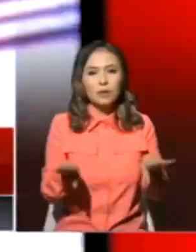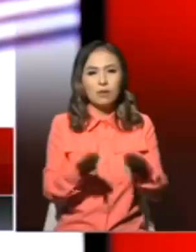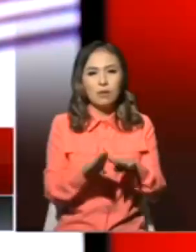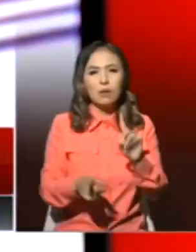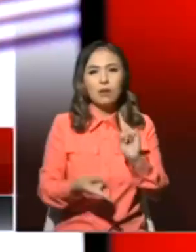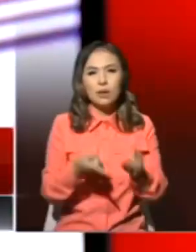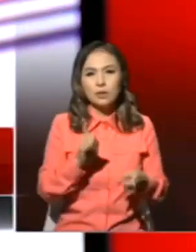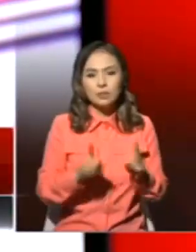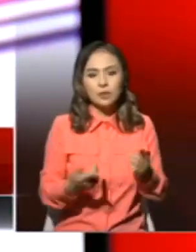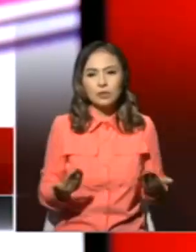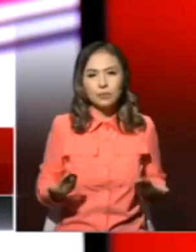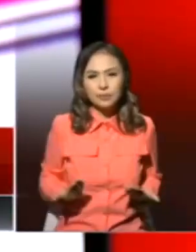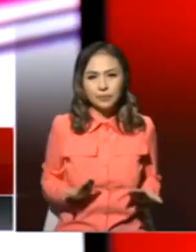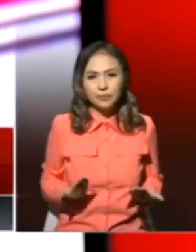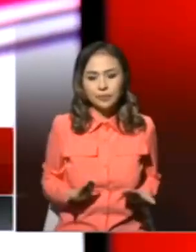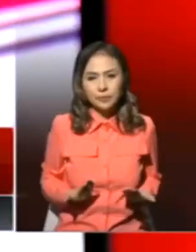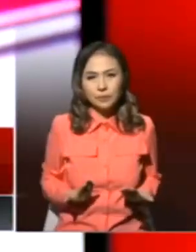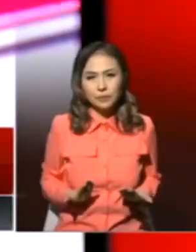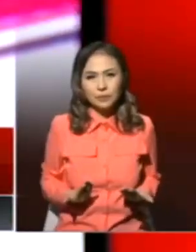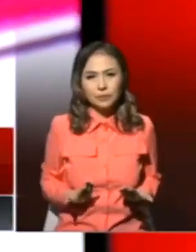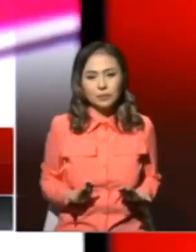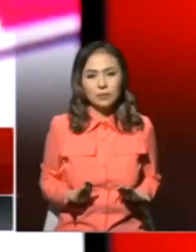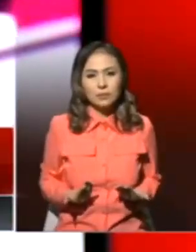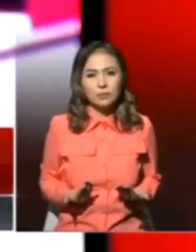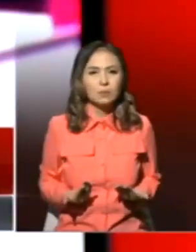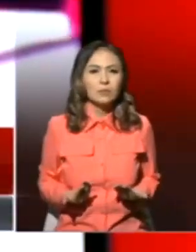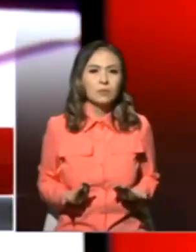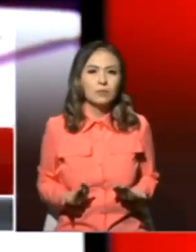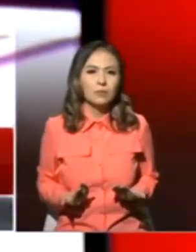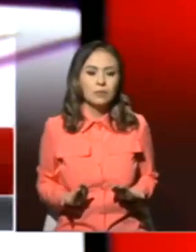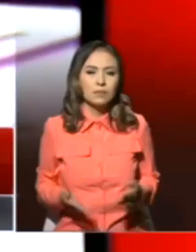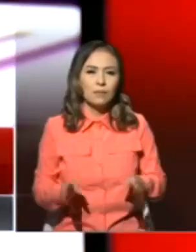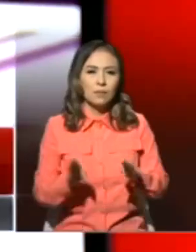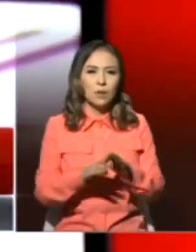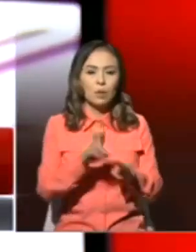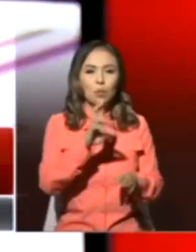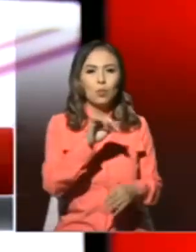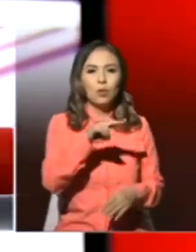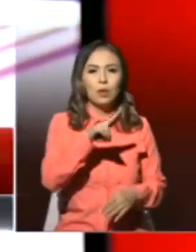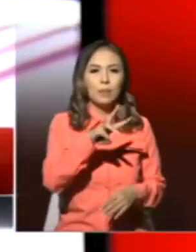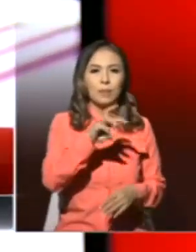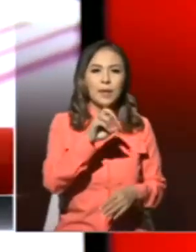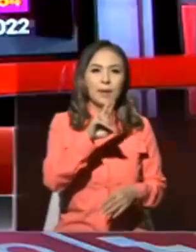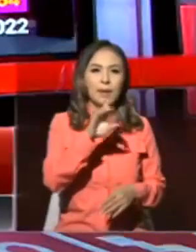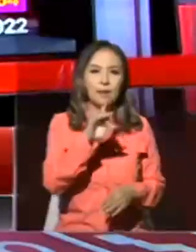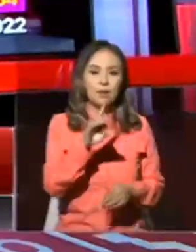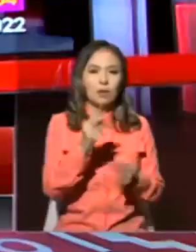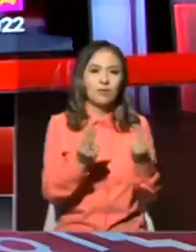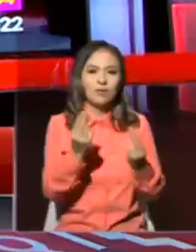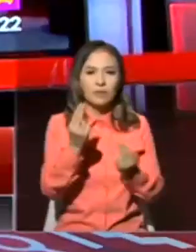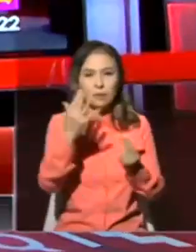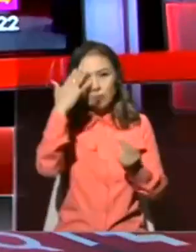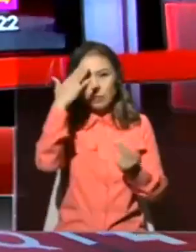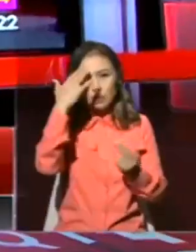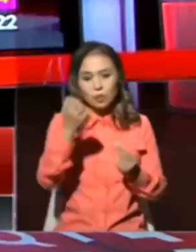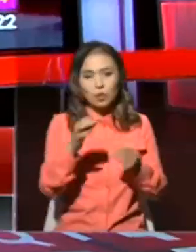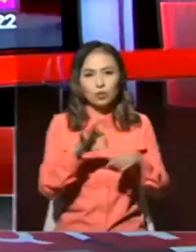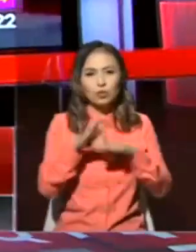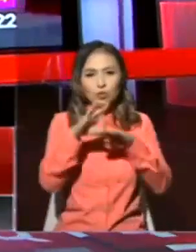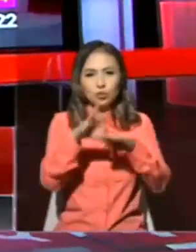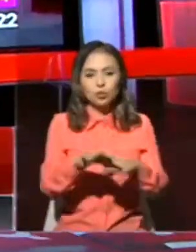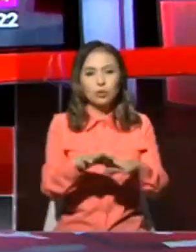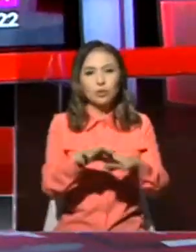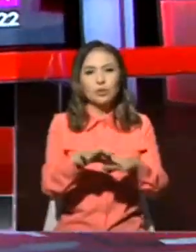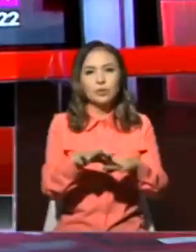да мына біздің жаңа букмекерлік кеңселер, құмар ойынды осы жүргізетіндер,